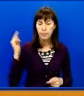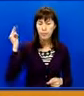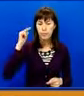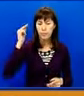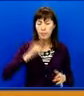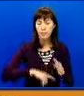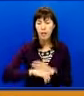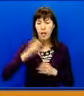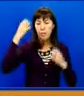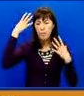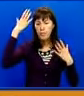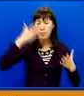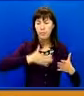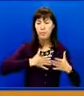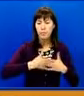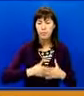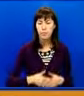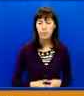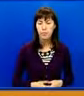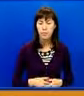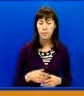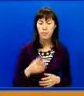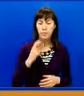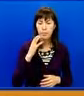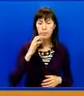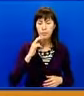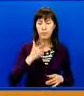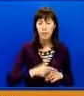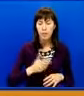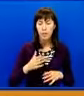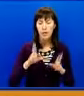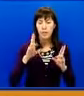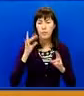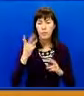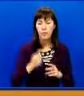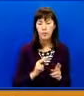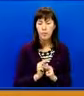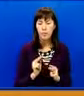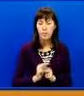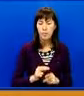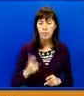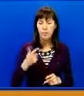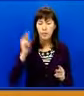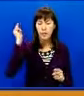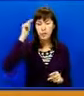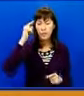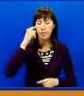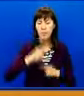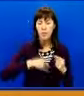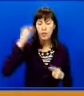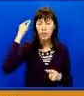знаний, возрождения, культуры и духовности. Не жалея ни сил, ни времени, они по праву считаются воспитателями грамотного, образованного